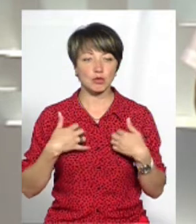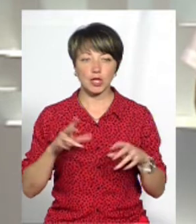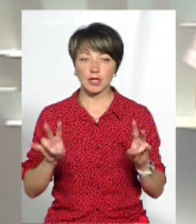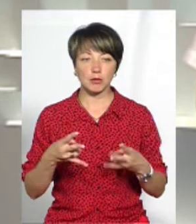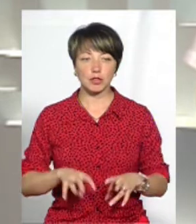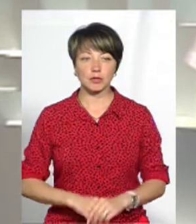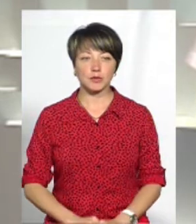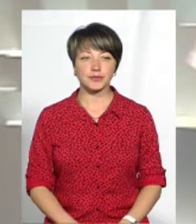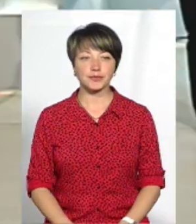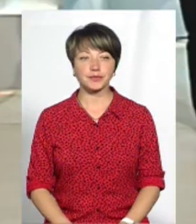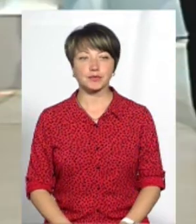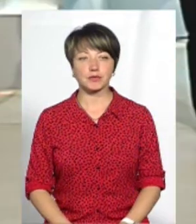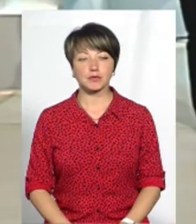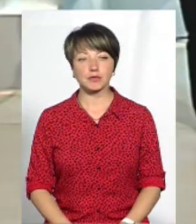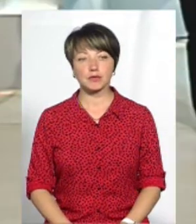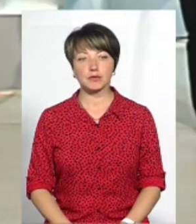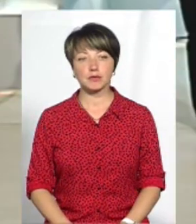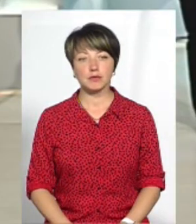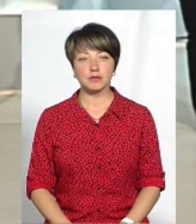не потрібно. Дякую вам.